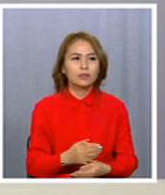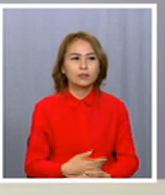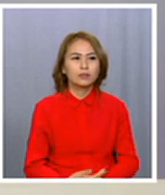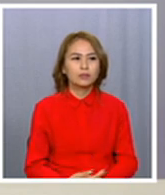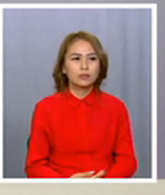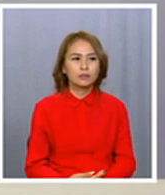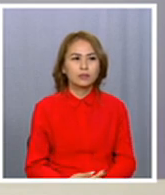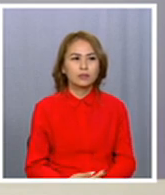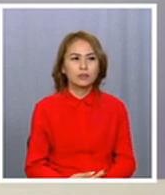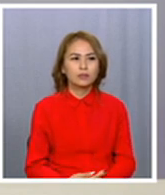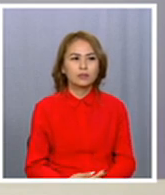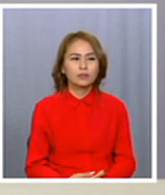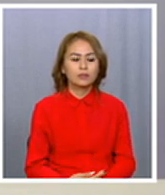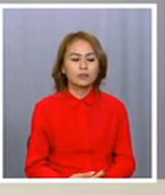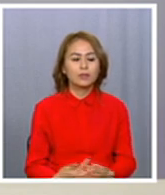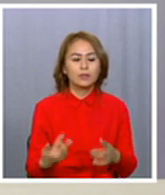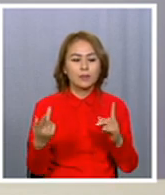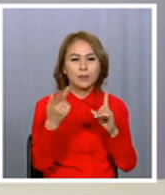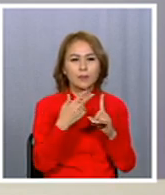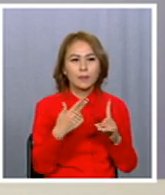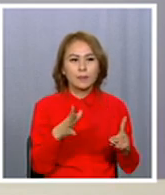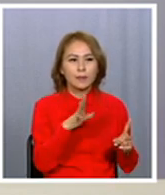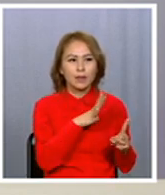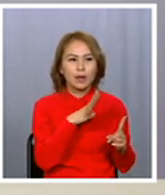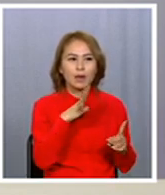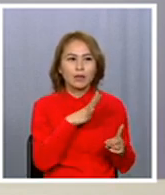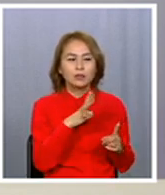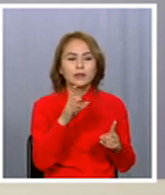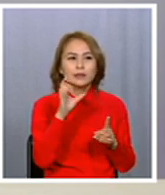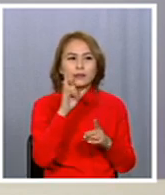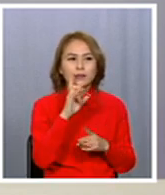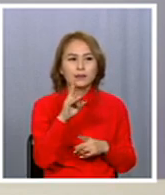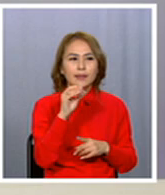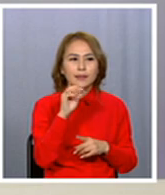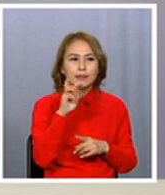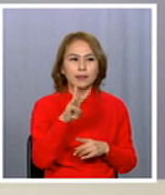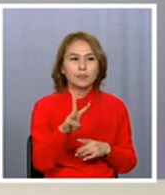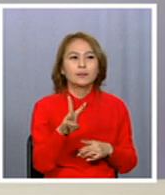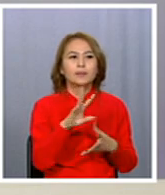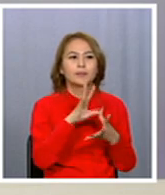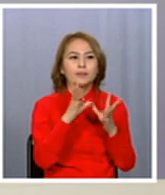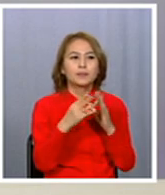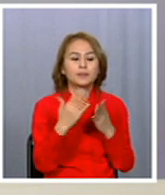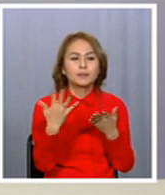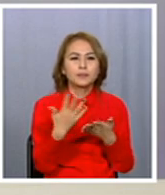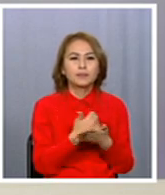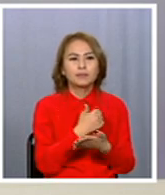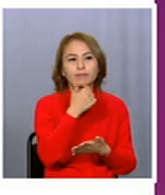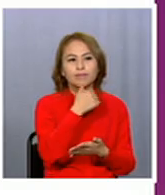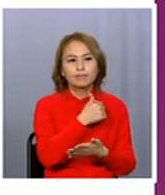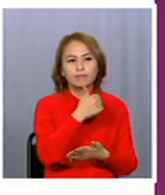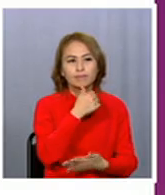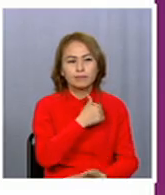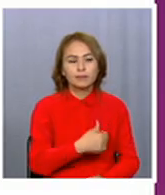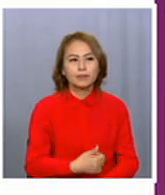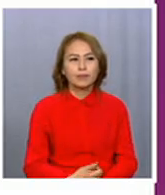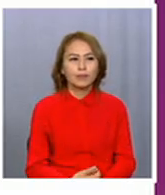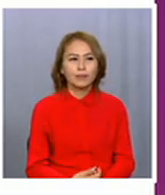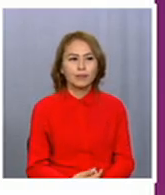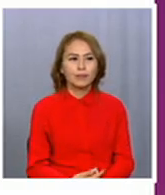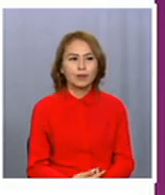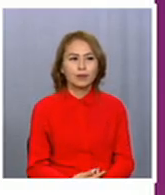орындайық. Мәтінде кездескен сын есімдердің шырайларын анықтаңыздар.